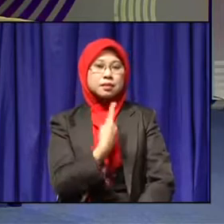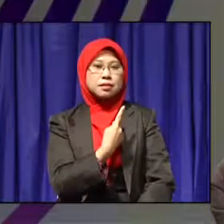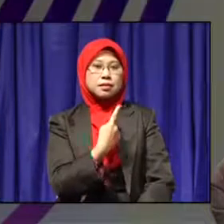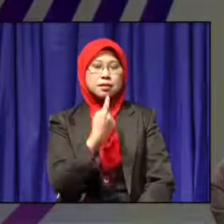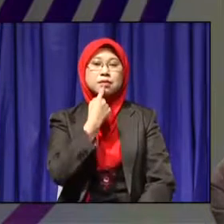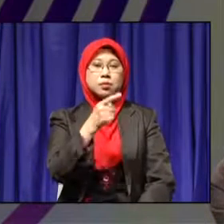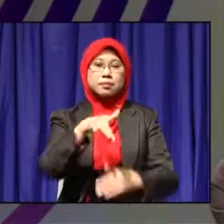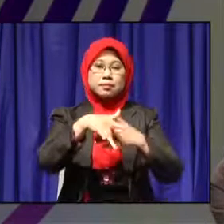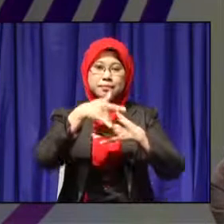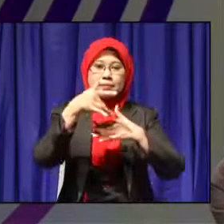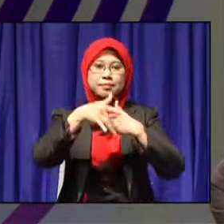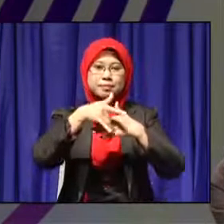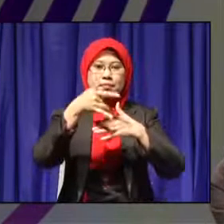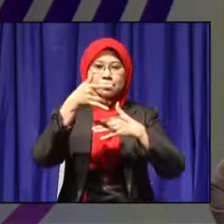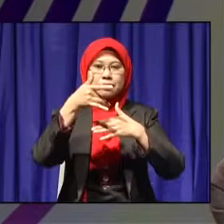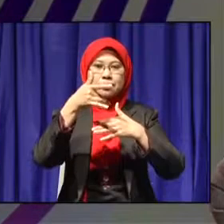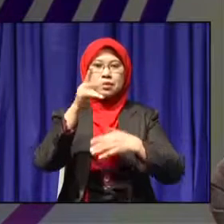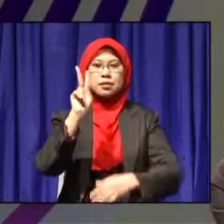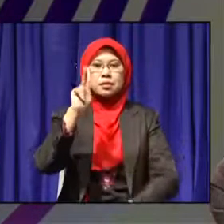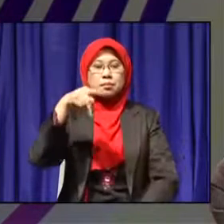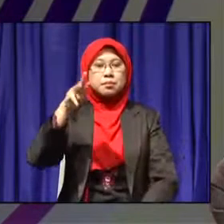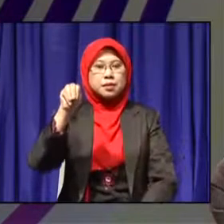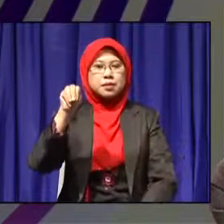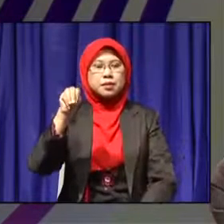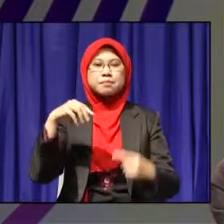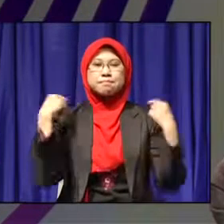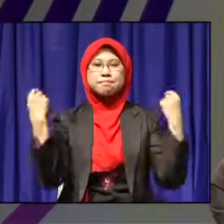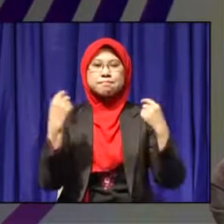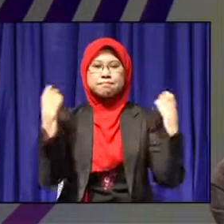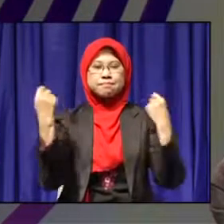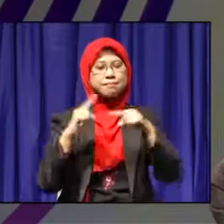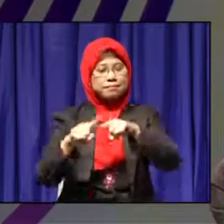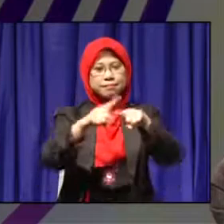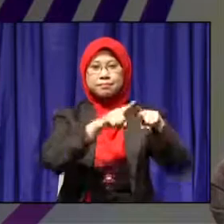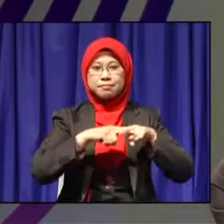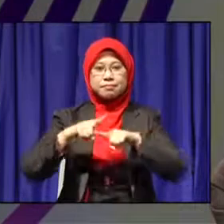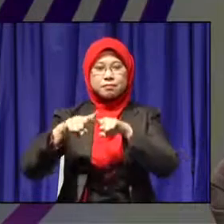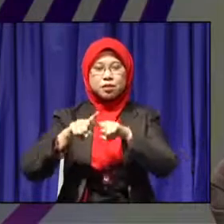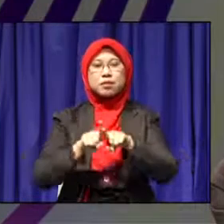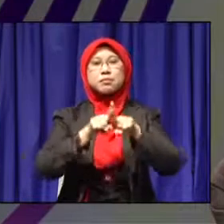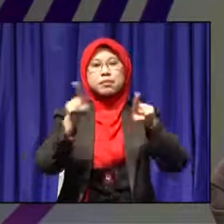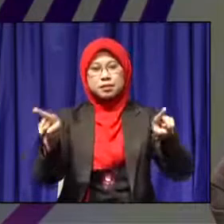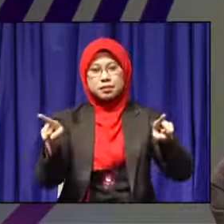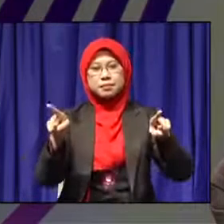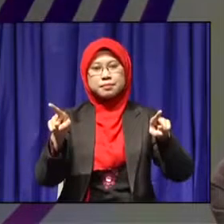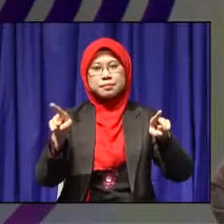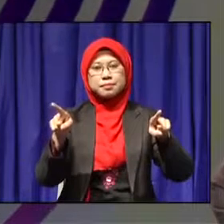sebuah awal Oke PM beraikan kepelbagaian dan perbedaan yang terdapat